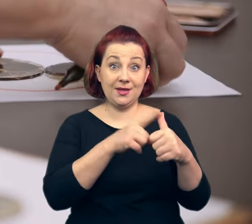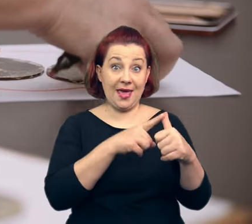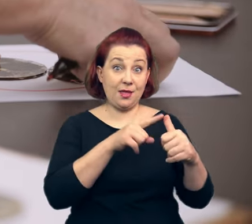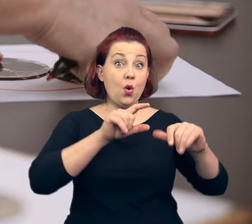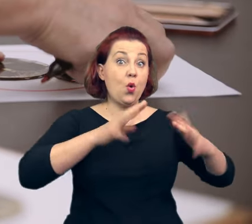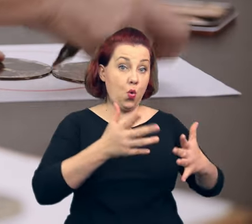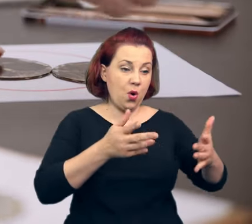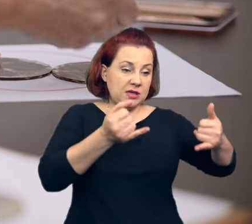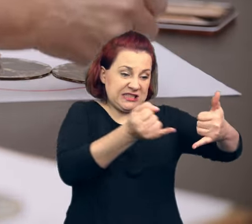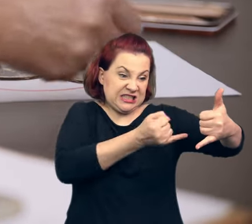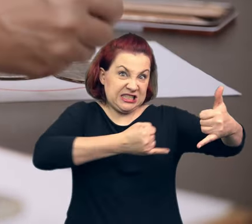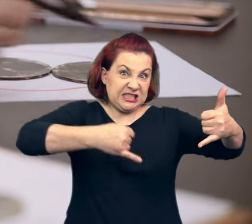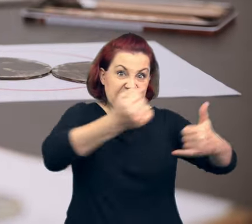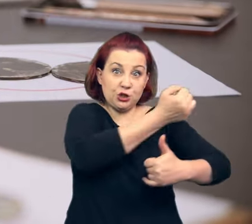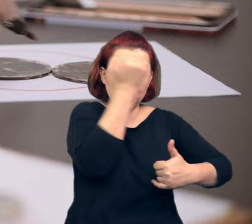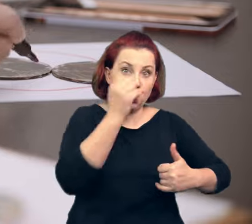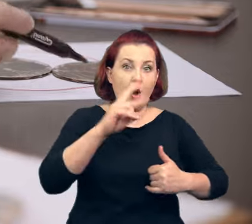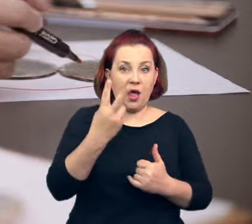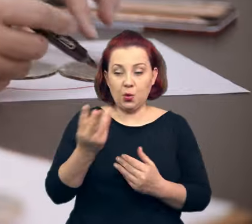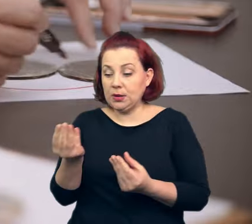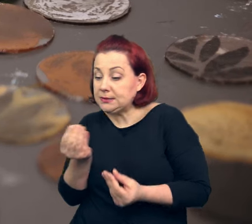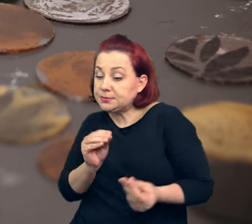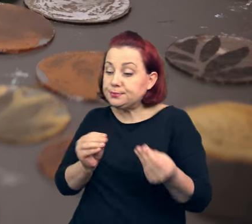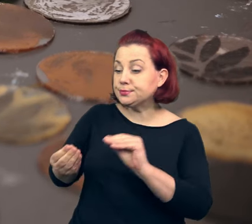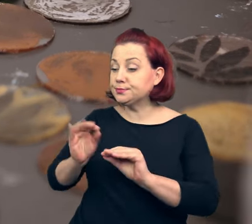szkła, druga do składania witrażu.